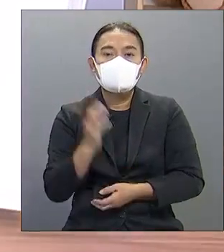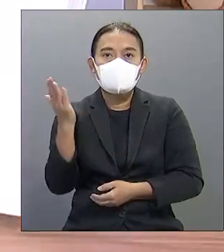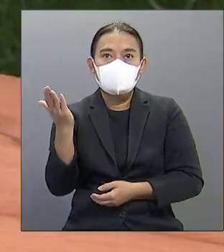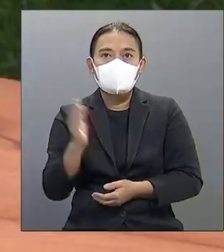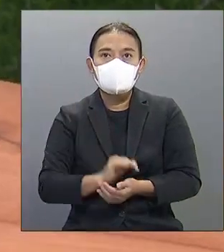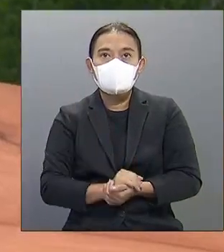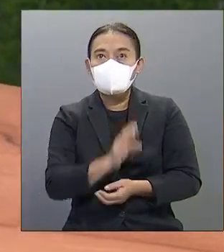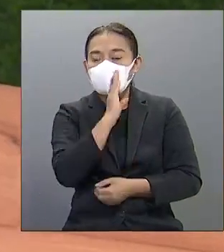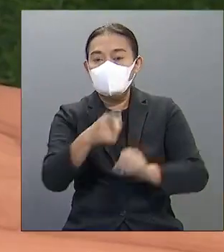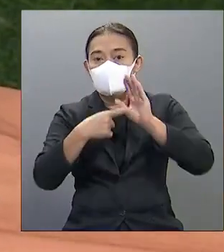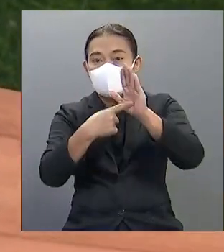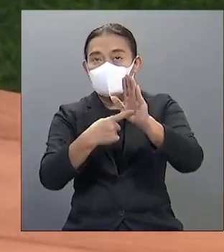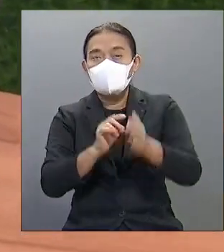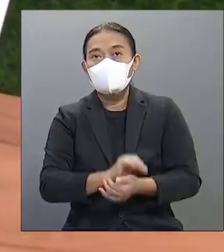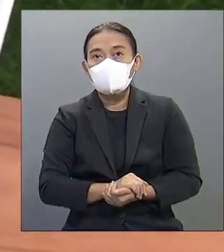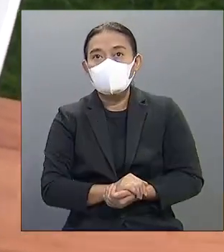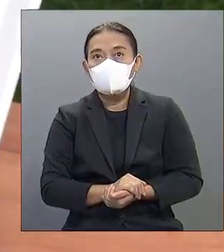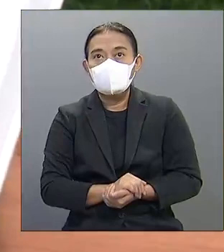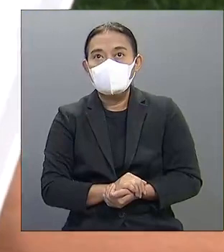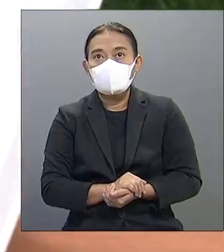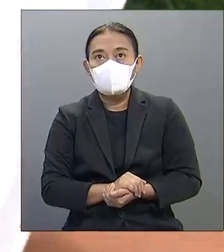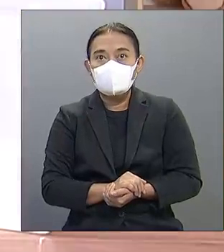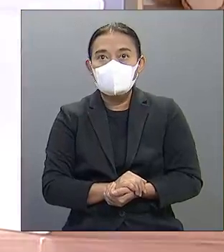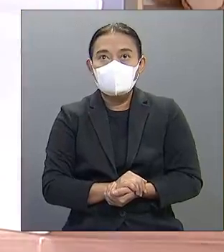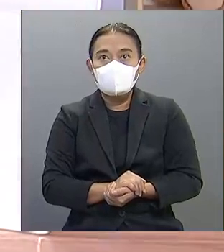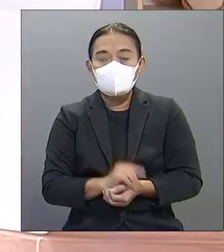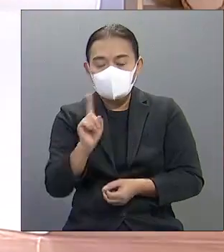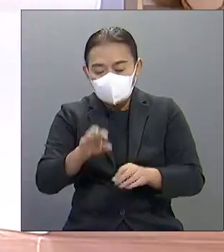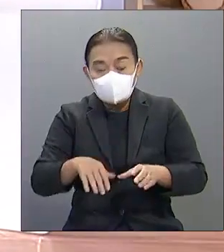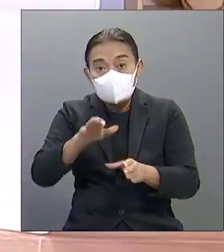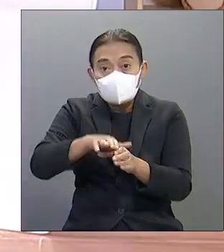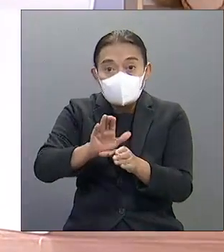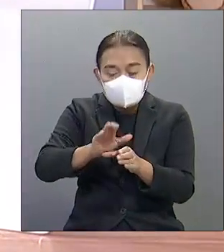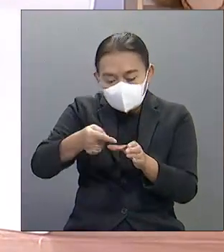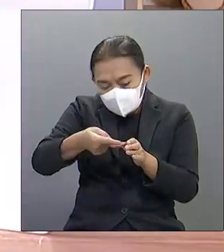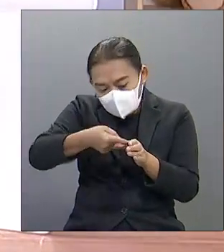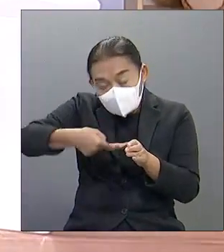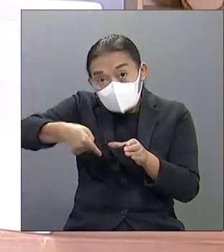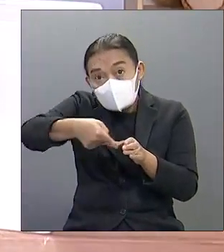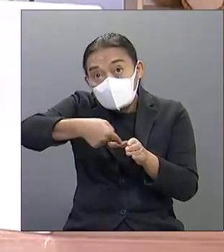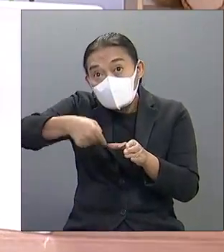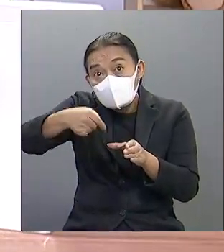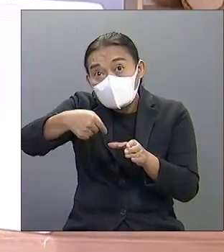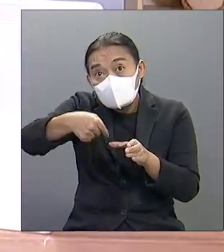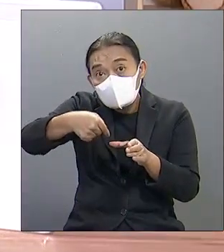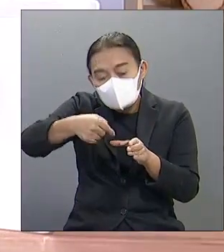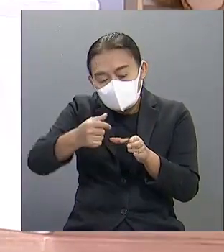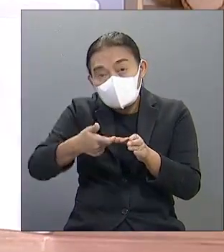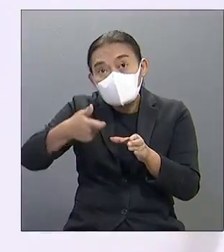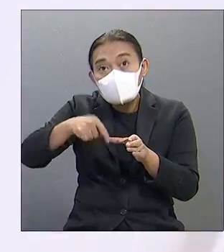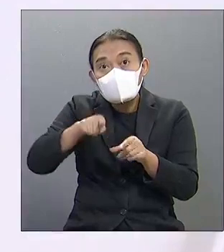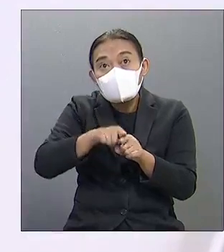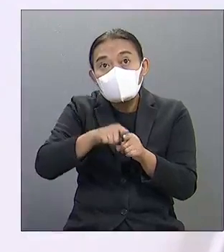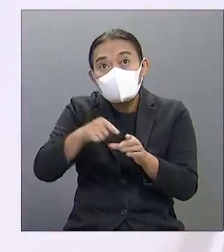ในของชักโครกหรือว่าบริเวณที่คุณผู้ชมคิดว่ามันจะโดนน้ำอะค่ะถ้าเป็นอันที่มีอยู่มันจะใช้การกดสแตมป์ใช่ไหมคะอันนี้ก็คือเหมือนกันค่